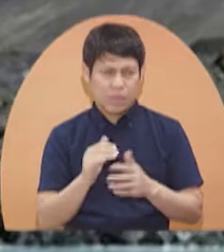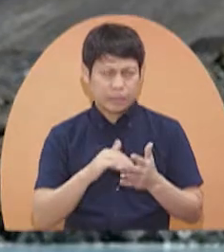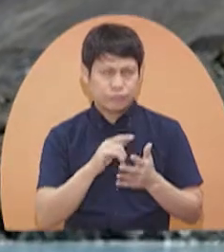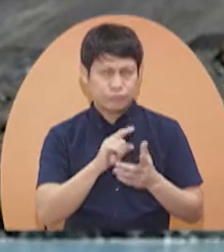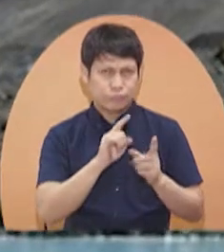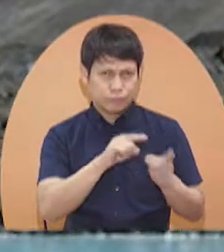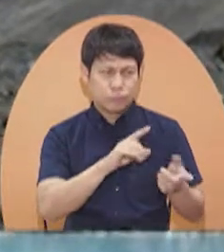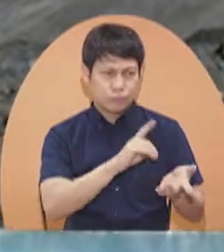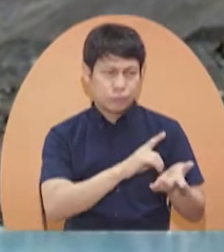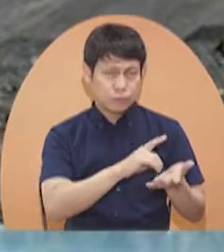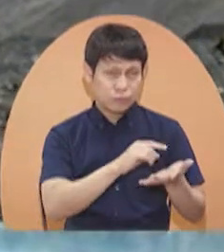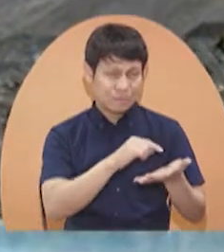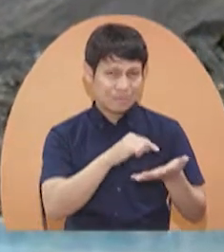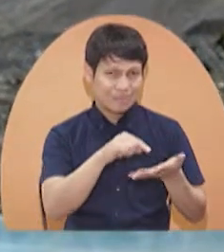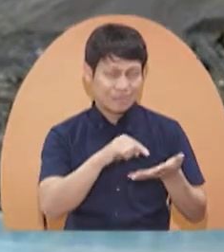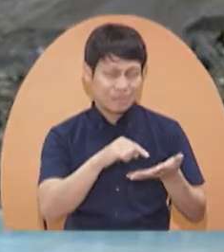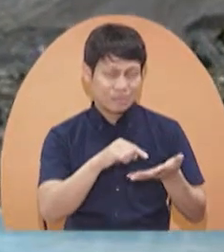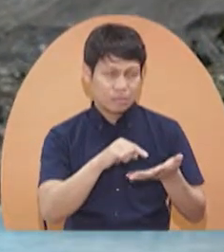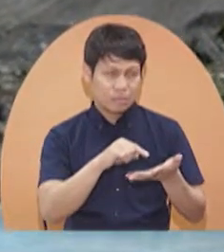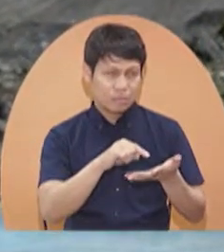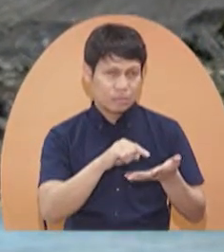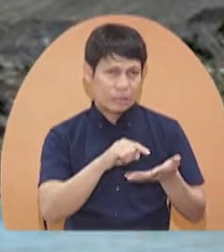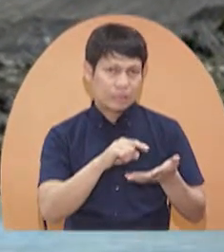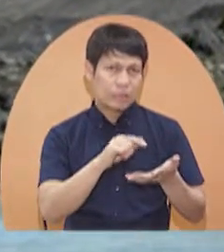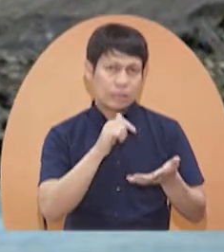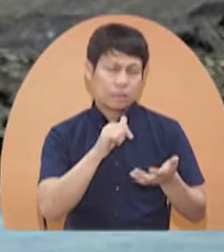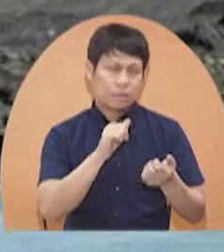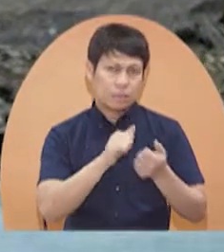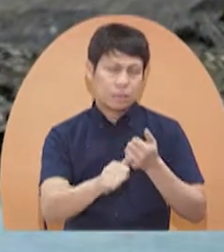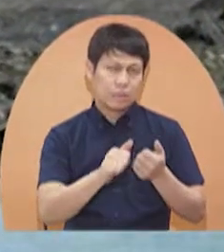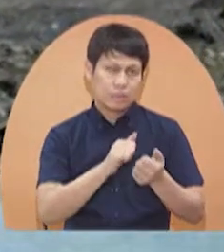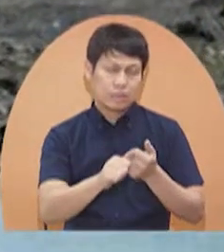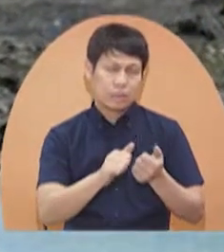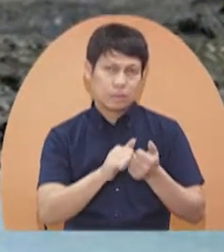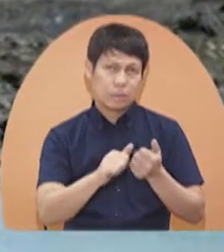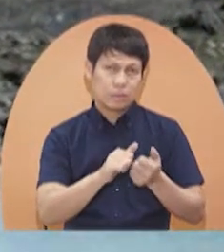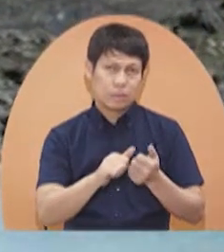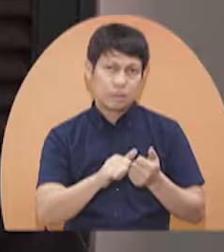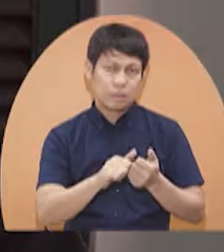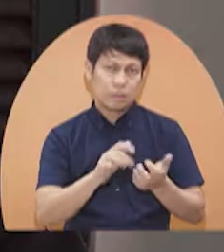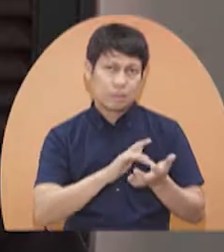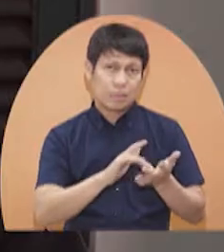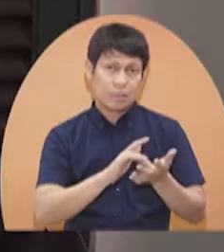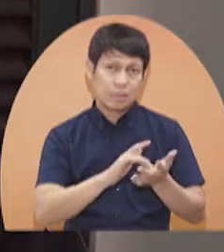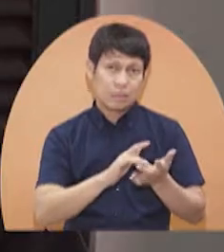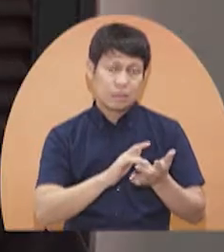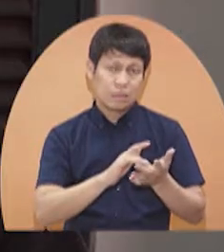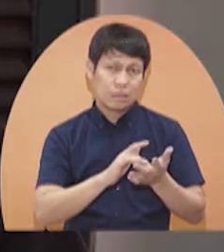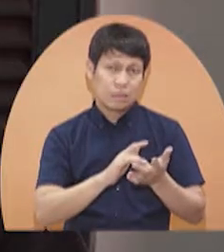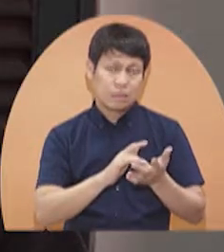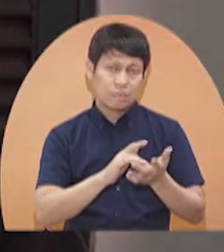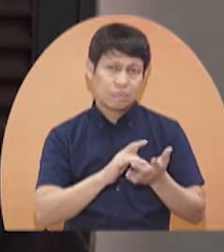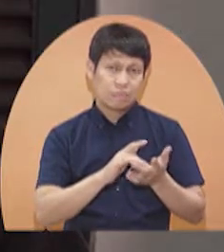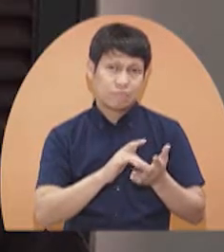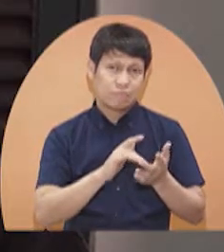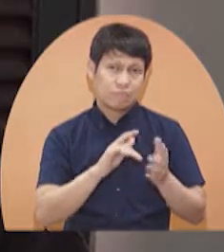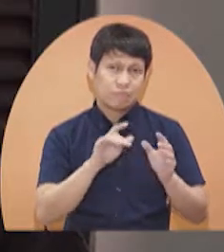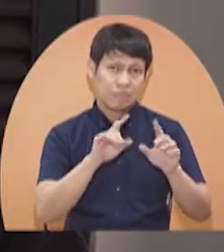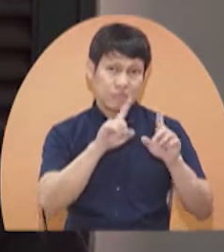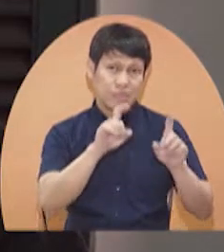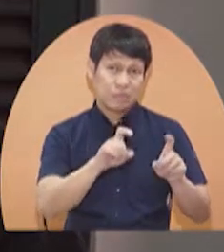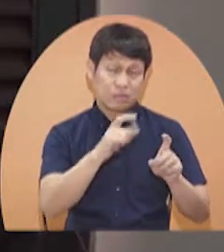Nung magpapapre-medical uli ako, hindi na ako kumakapasa sa medical. Gawa ng yung